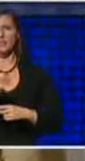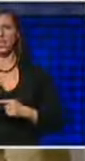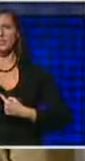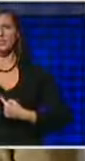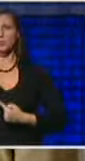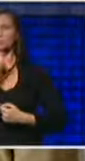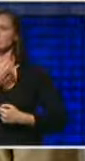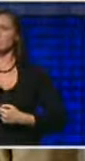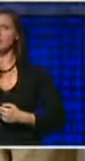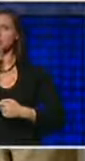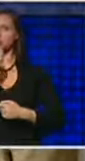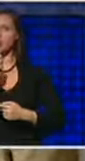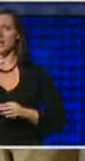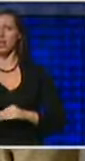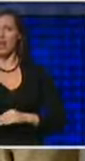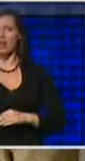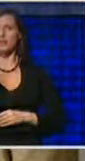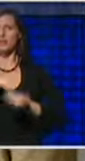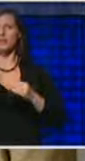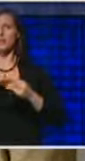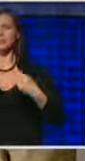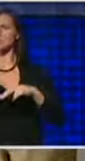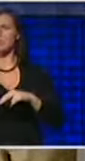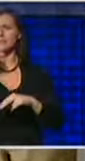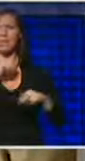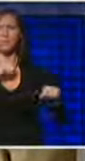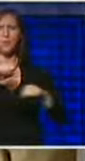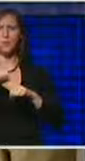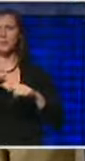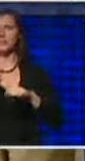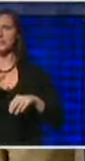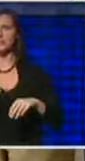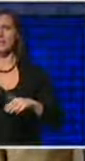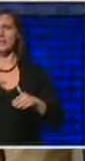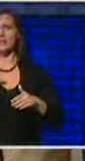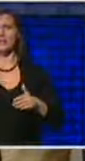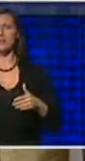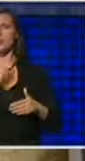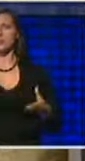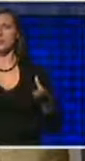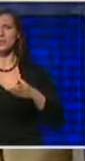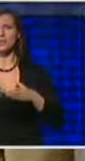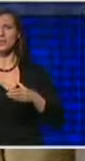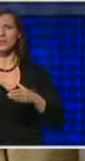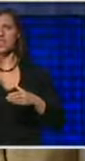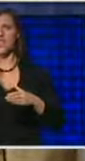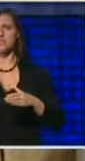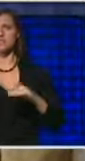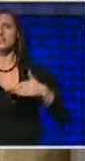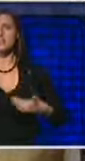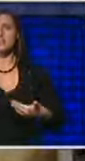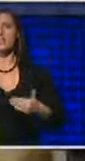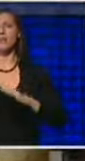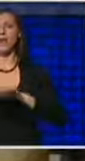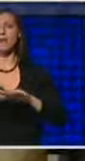Gondolom, hogy ez mindenképpen sikernek számít, hiszen több száz önkormányzati és megyei közgyűlési képviselő jelent a jövőben a Jobbiknak, akikre